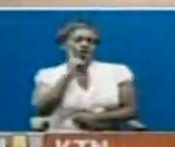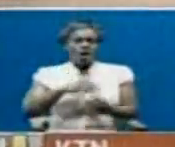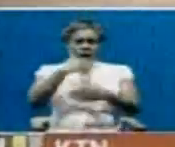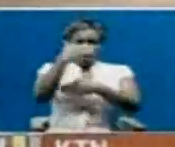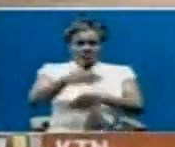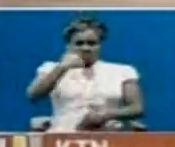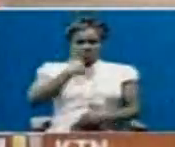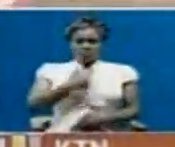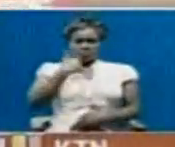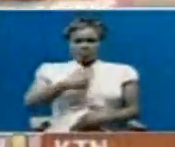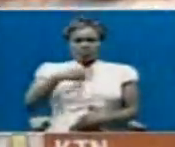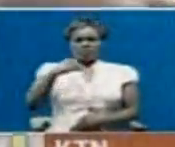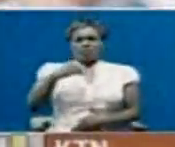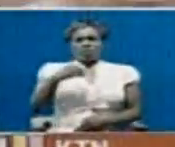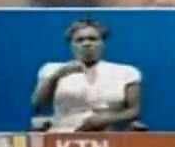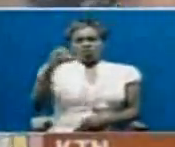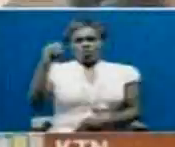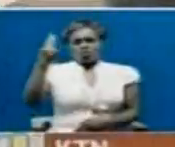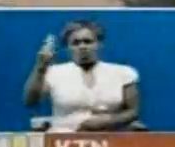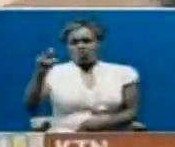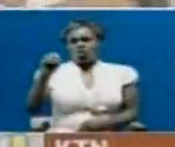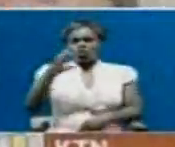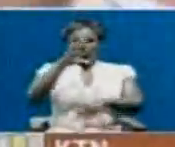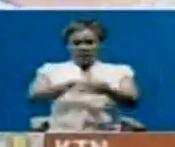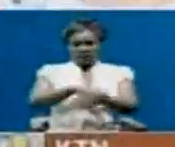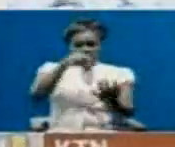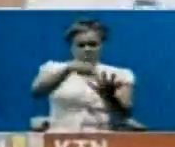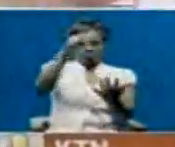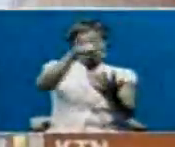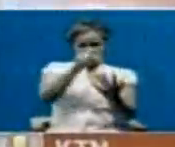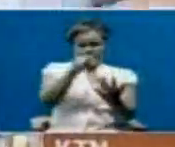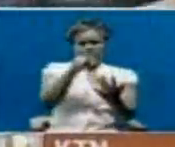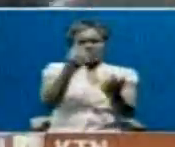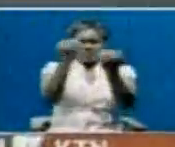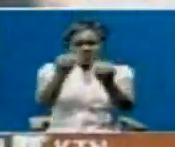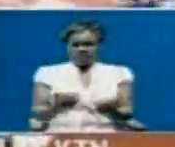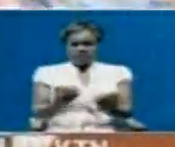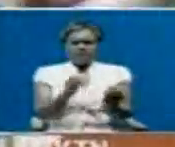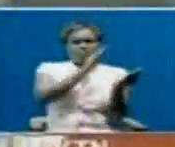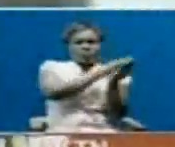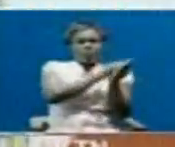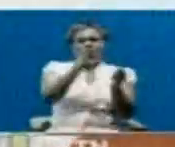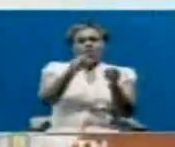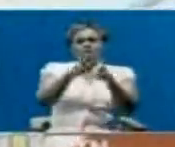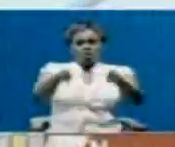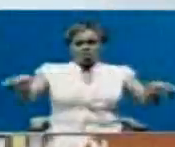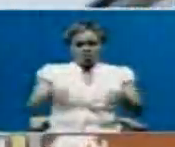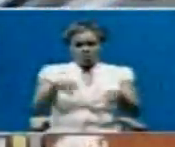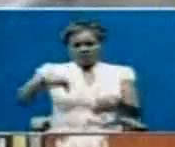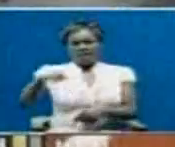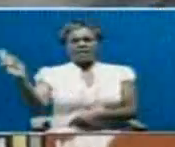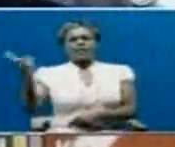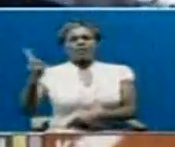ya mpasuaji mkuu wa serikali Johansen Odur kuchukua sampuli zinazohitajika katika hifadhi ya maiti ya Lee hapa jijini